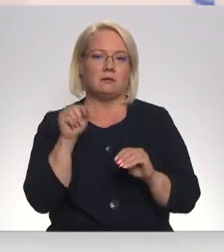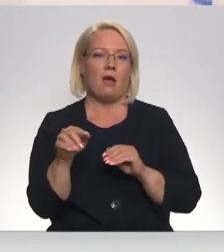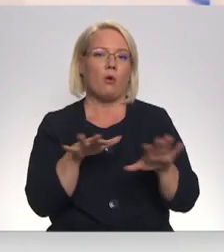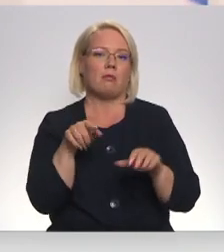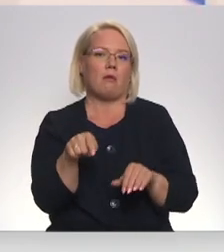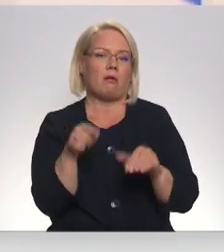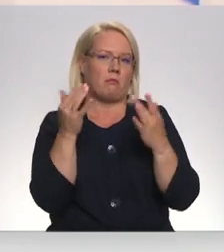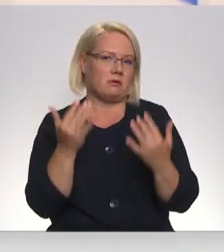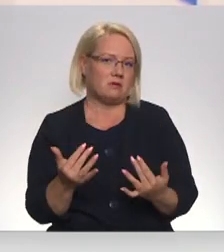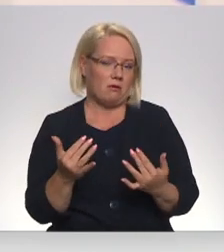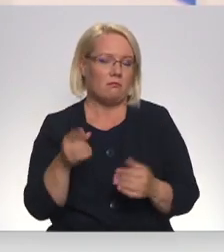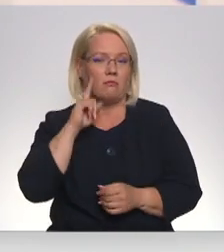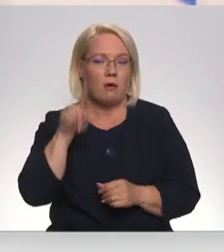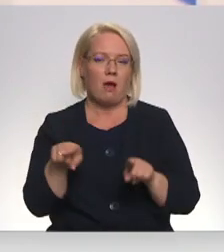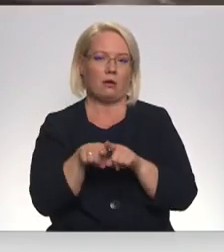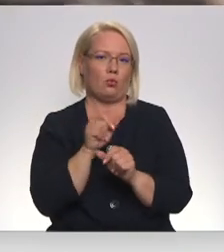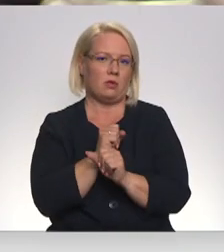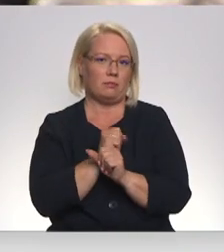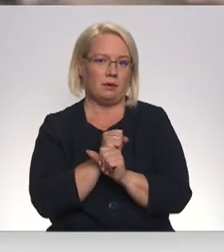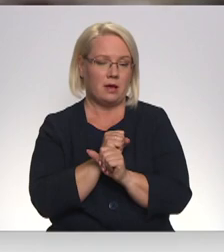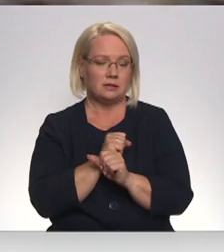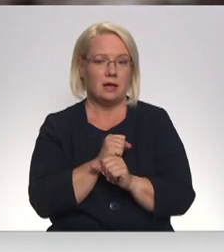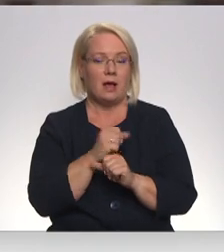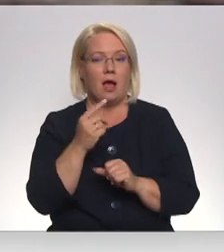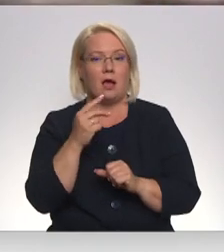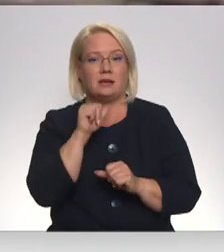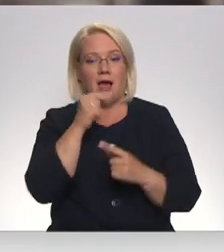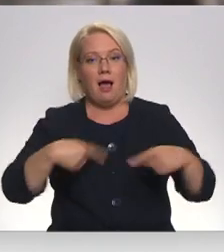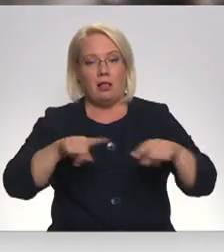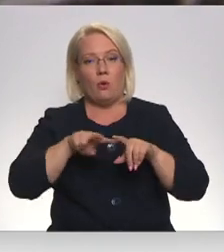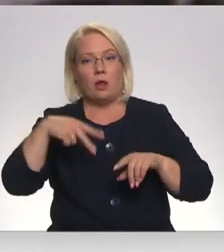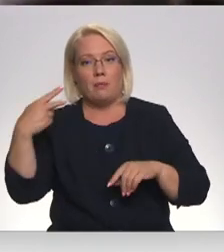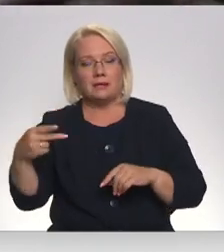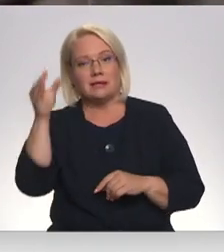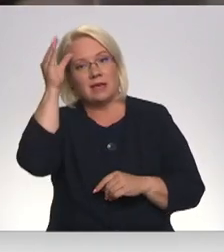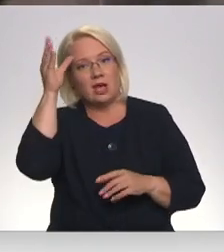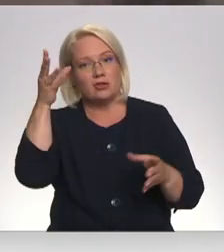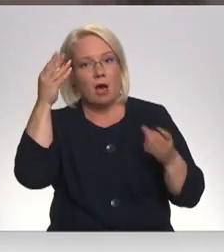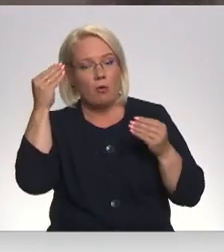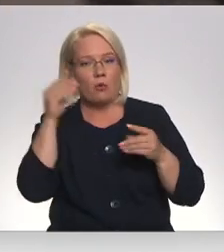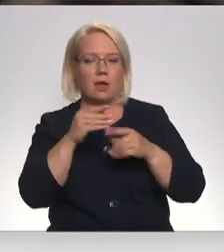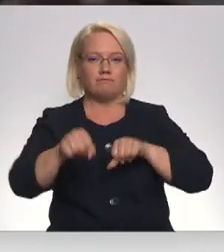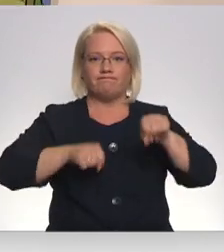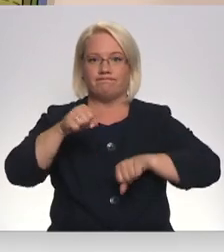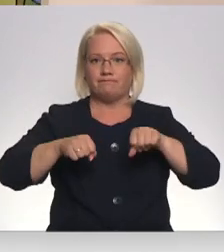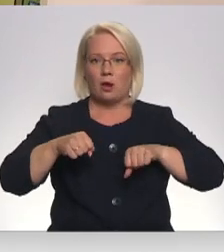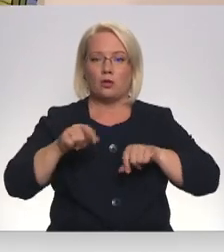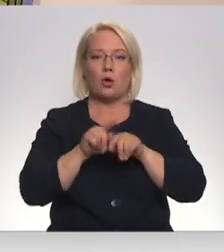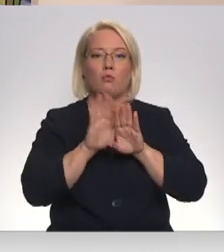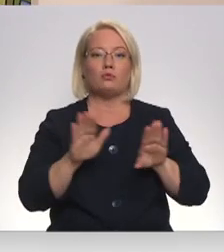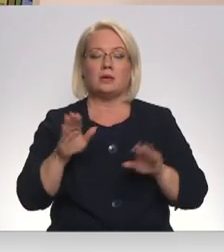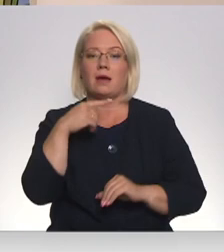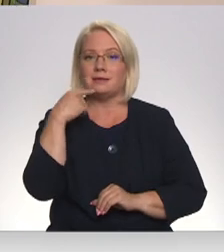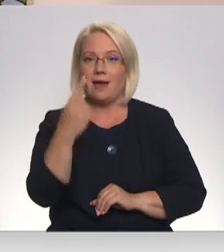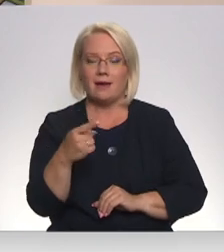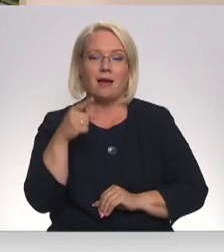jāorganizē šādu pasākumu un arī, protams, nodarbības. Zāles otra puse atvēlēt zināšanu apguvēju par pārvietošanos ar velosipēdu. Muzejā norāda,